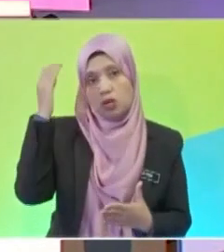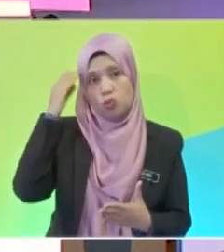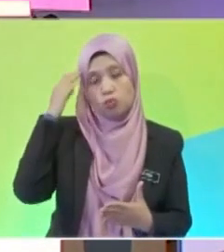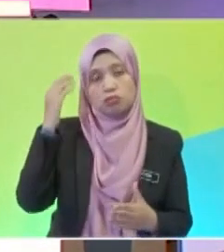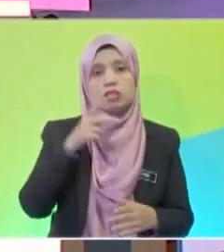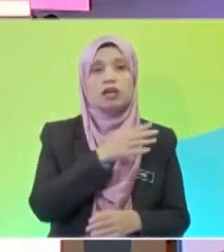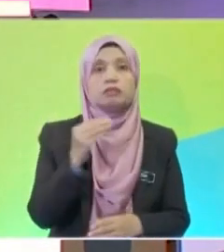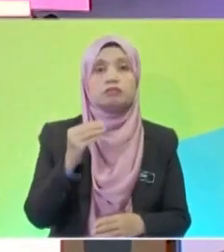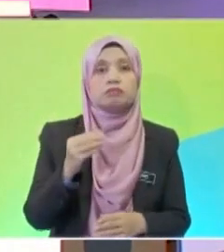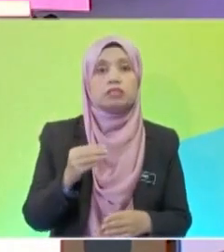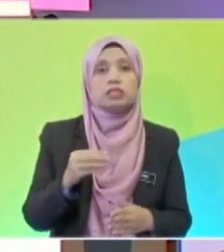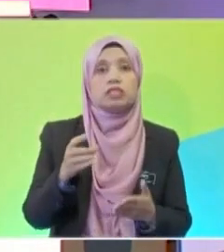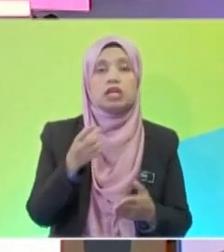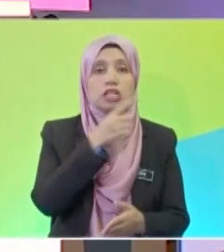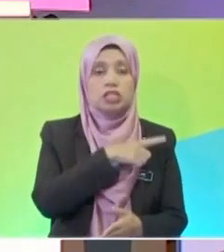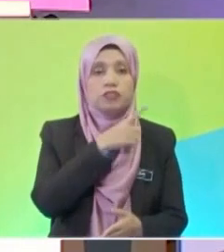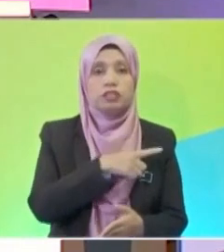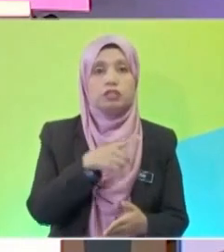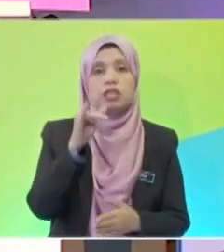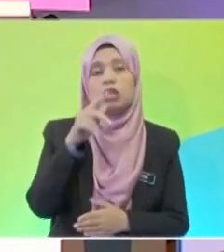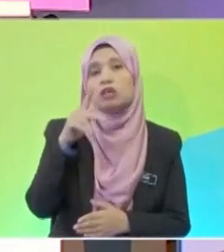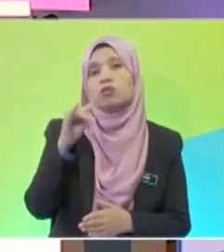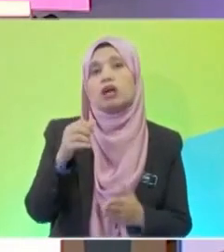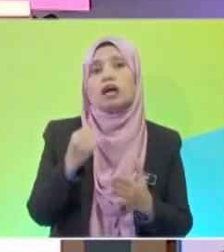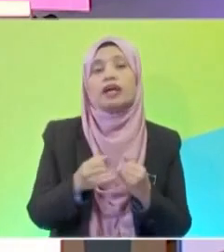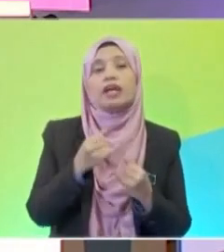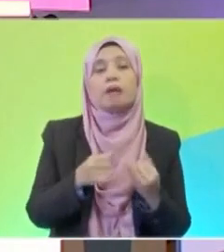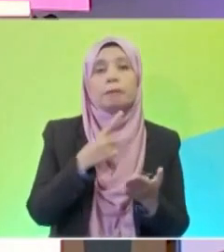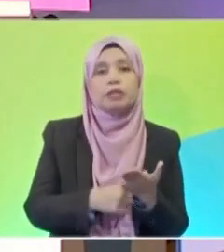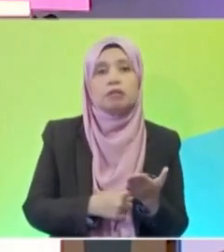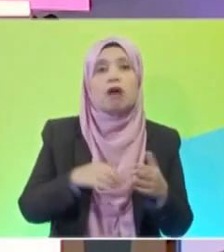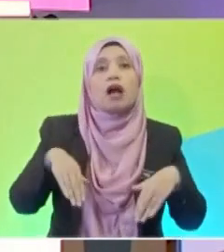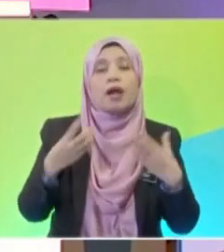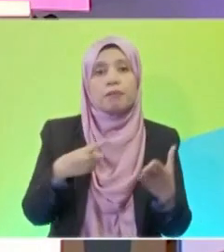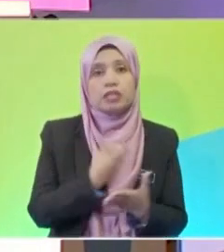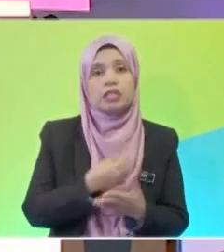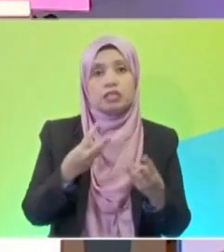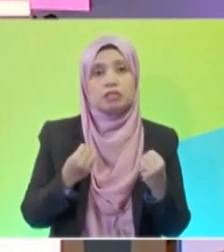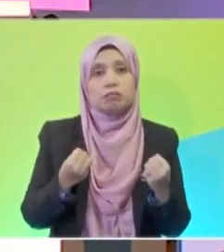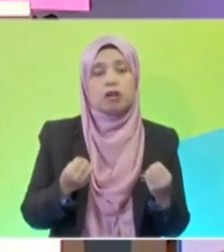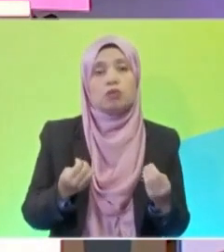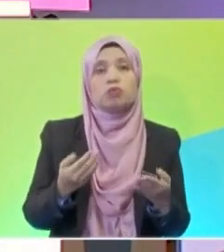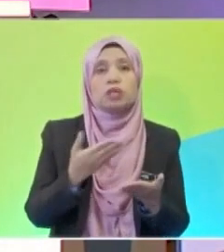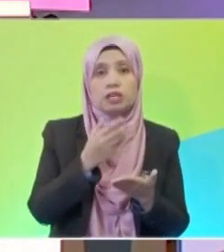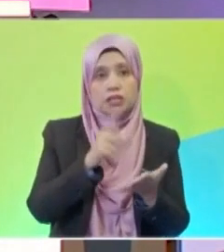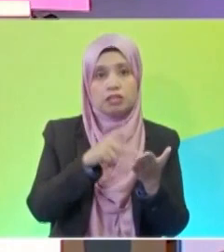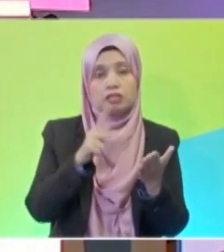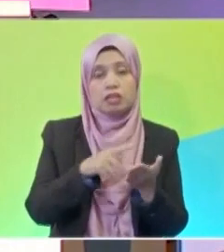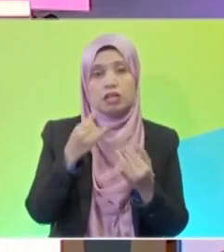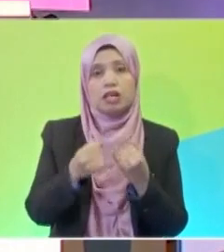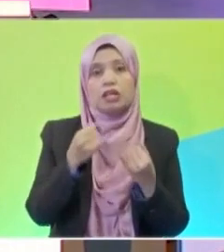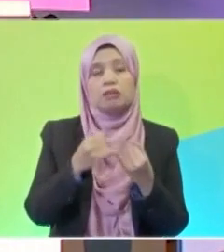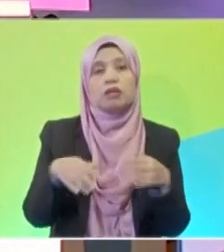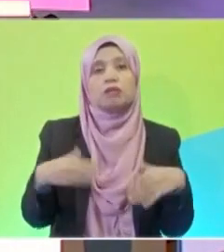Dan dividen interim pula apa? Dividen akhir pula apa? Bagaimana kita nak kira dividen interim bagi share utama, dividen akhir bagi share